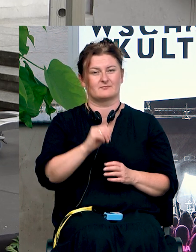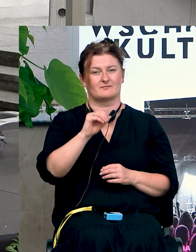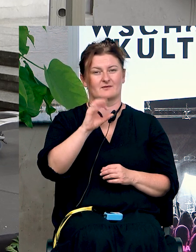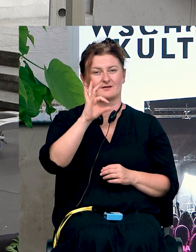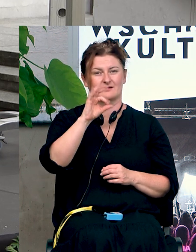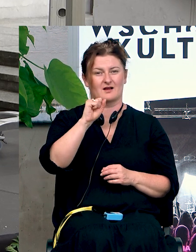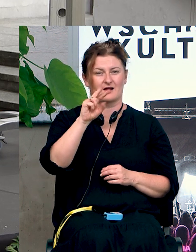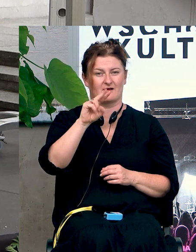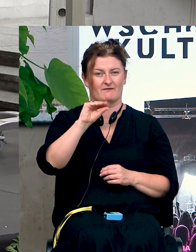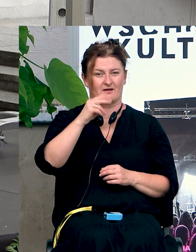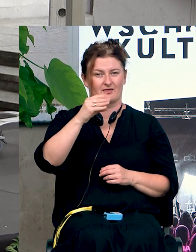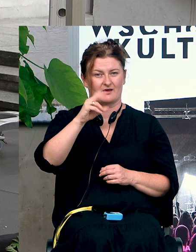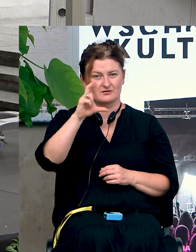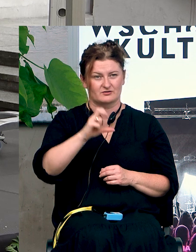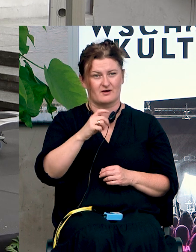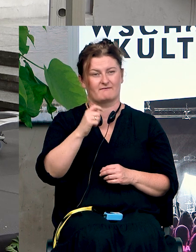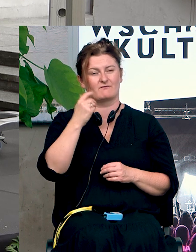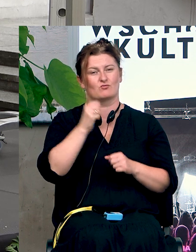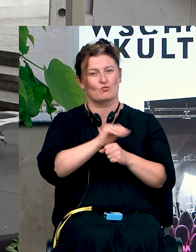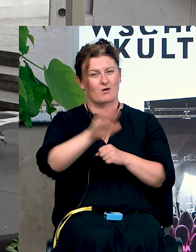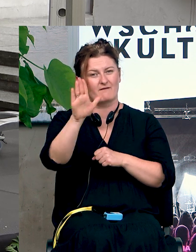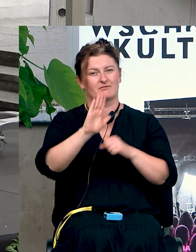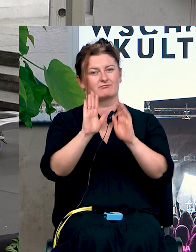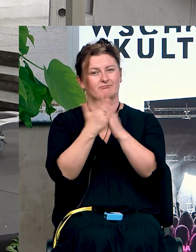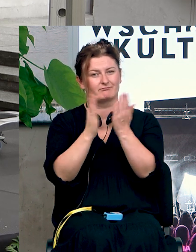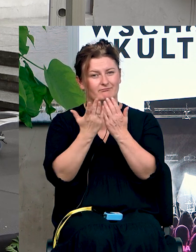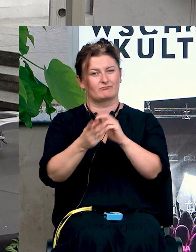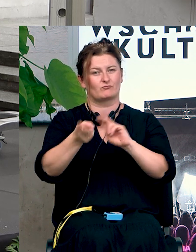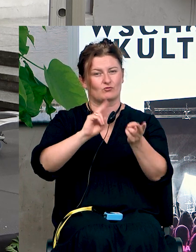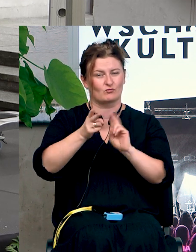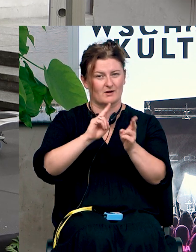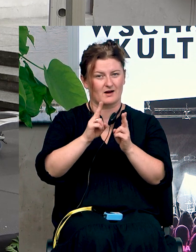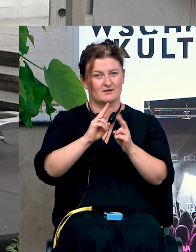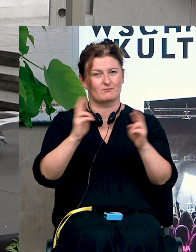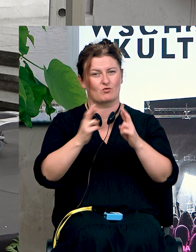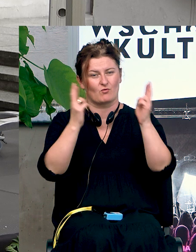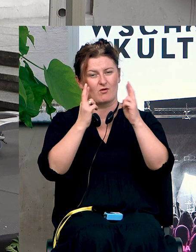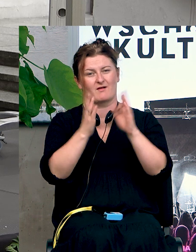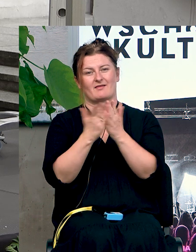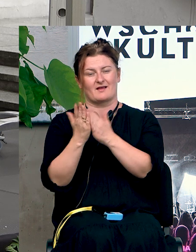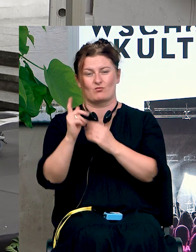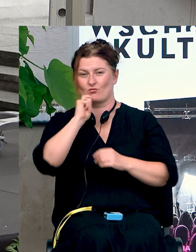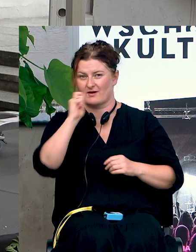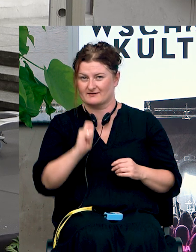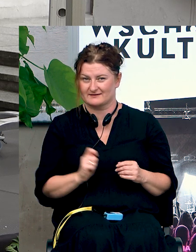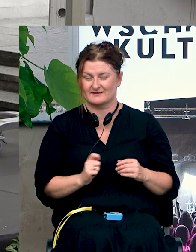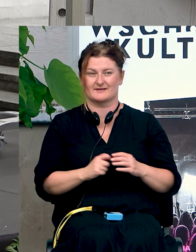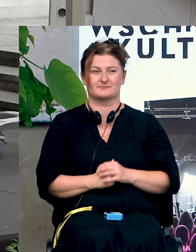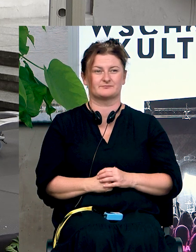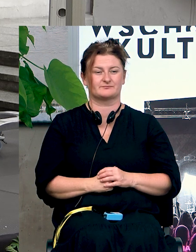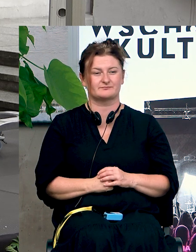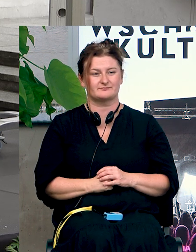Andrzej Saweneć, wybitny literaturoznawca i tłumacz i promotor literatury ukraińskiej.